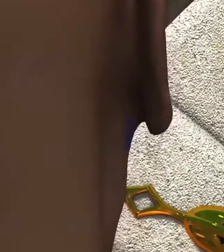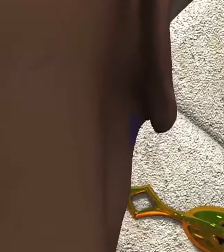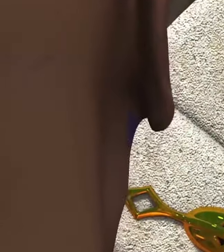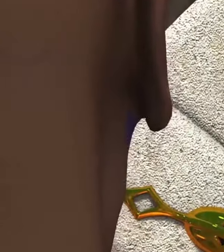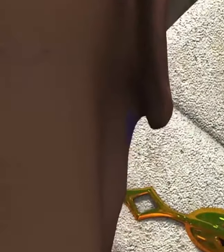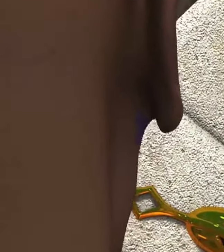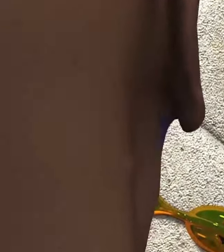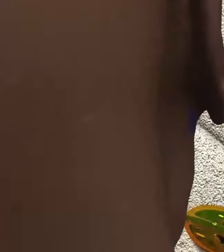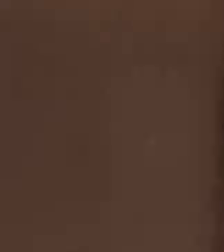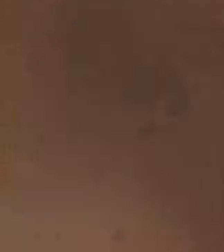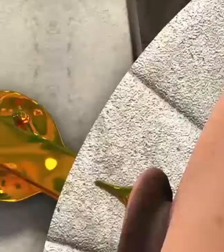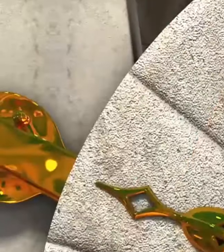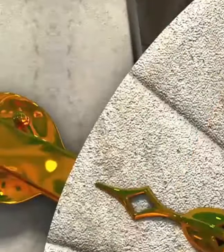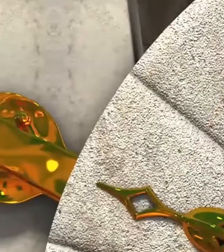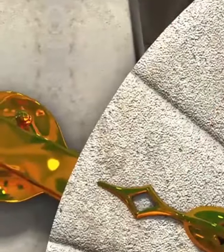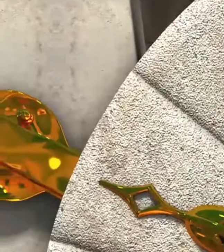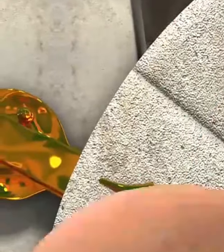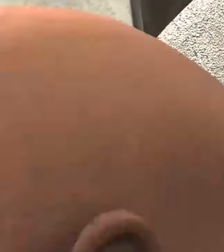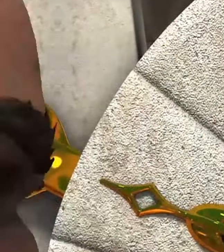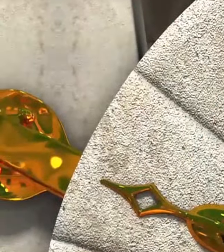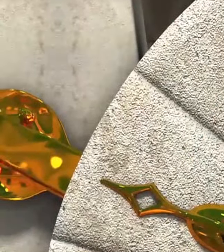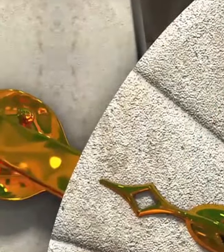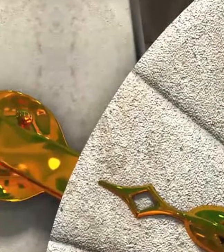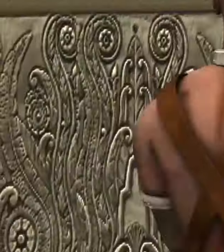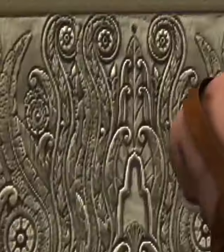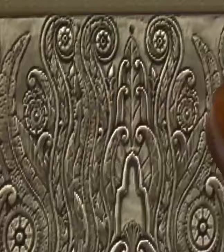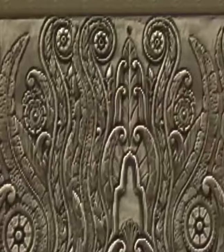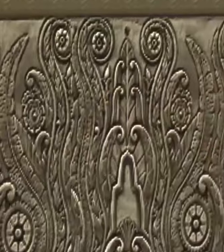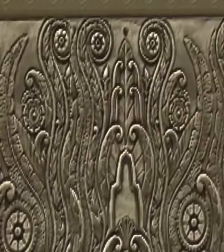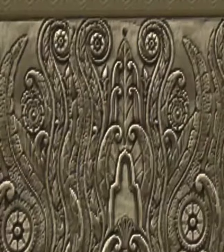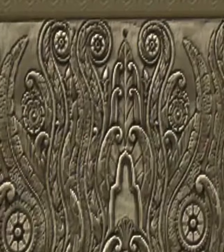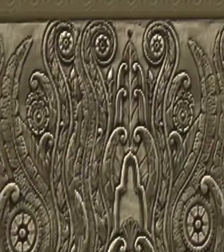أدخل لنعرف ما يريد.